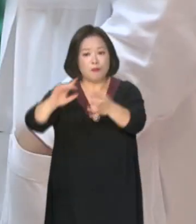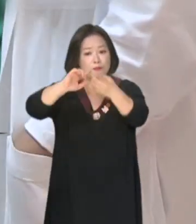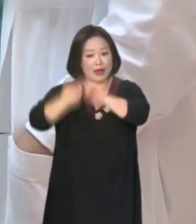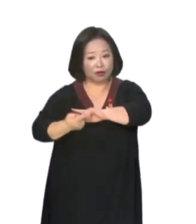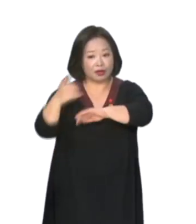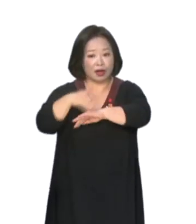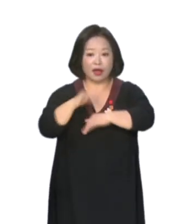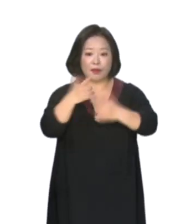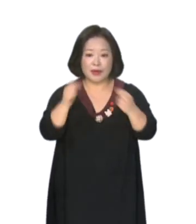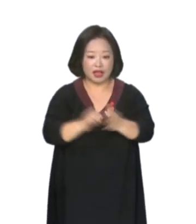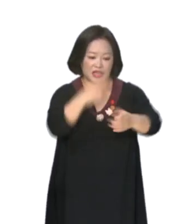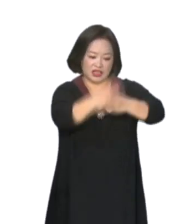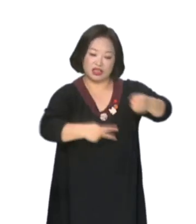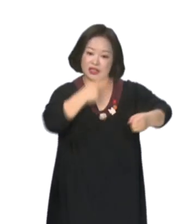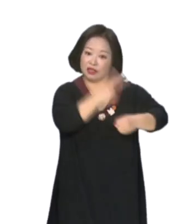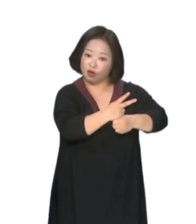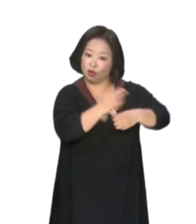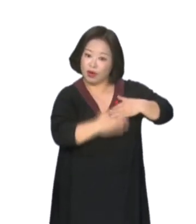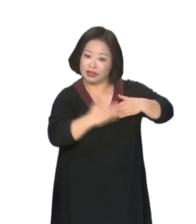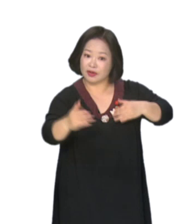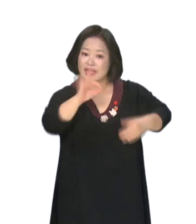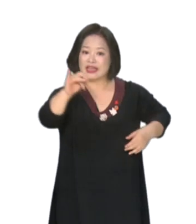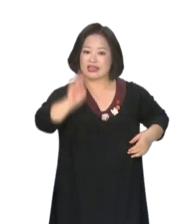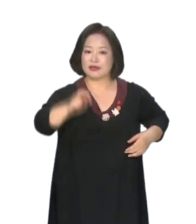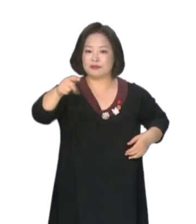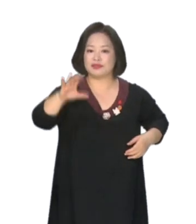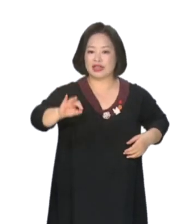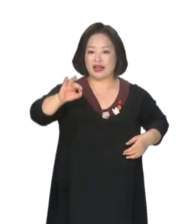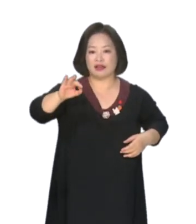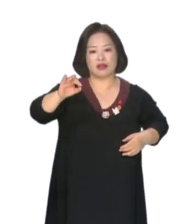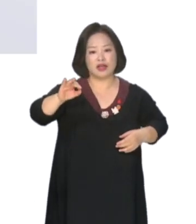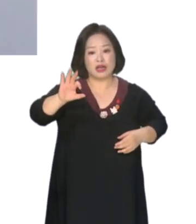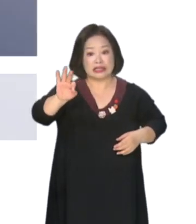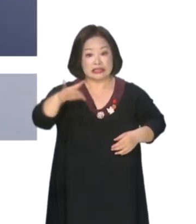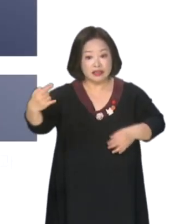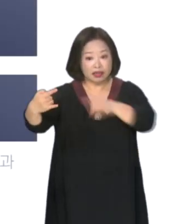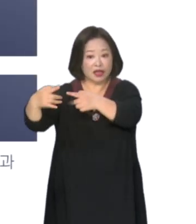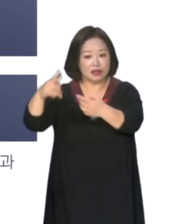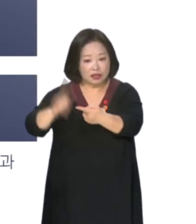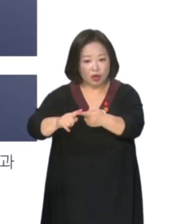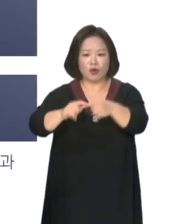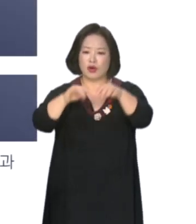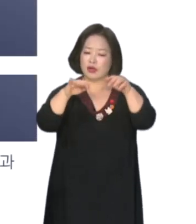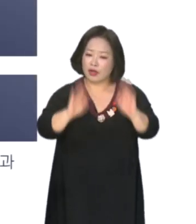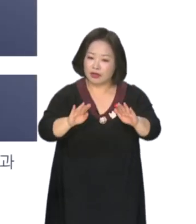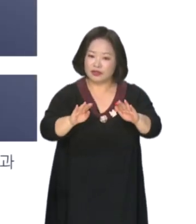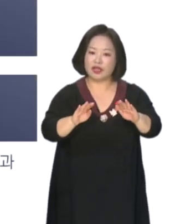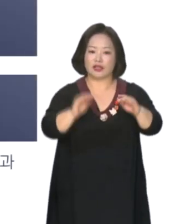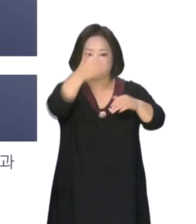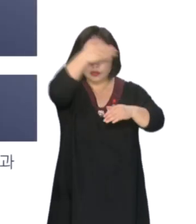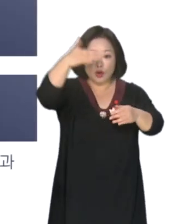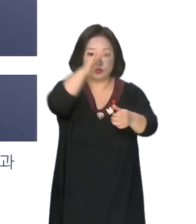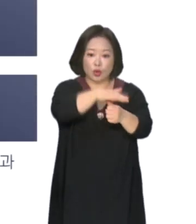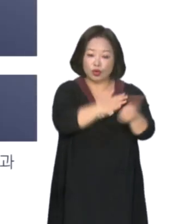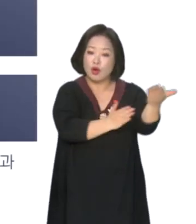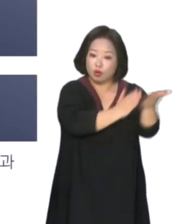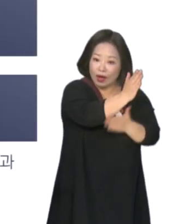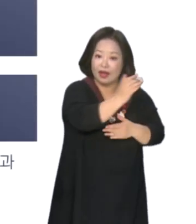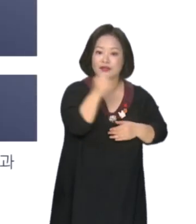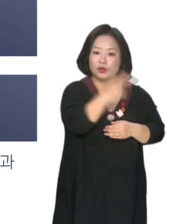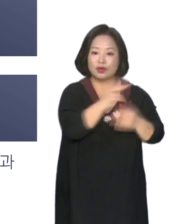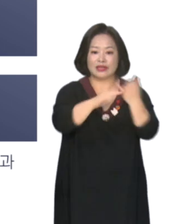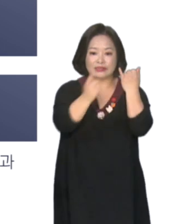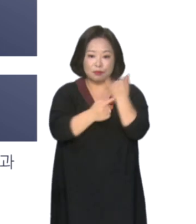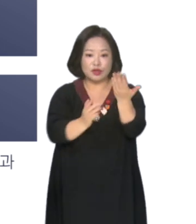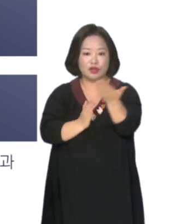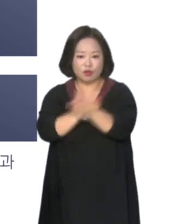2년 과정에 임상 수련의를 도입해 내가와 외과 산부인과 소화 청소원과 응급 의학과 등을